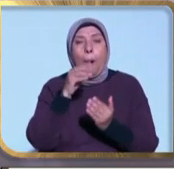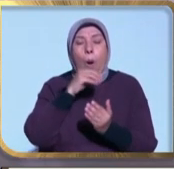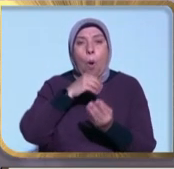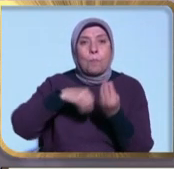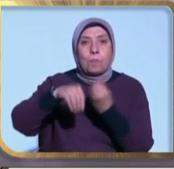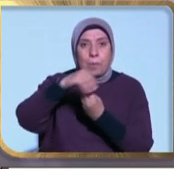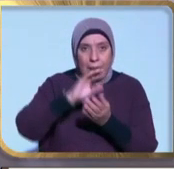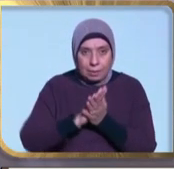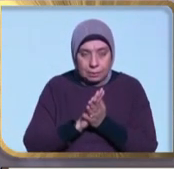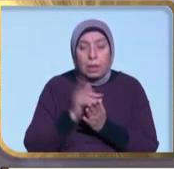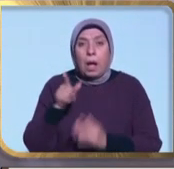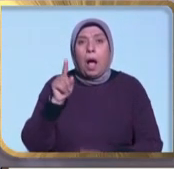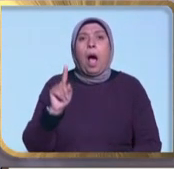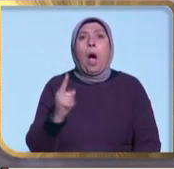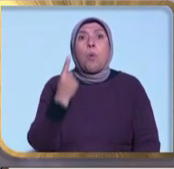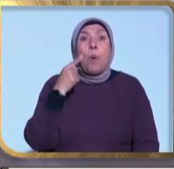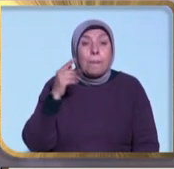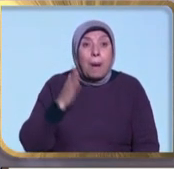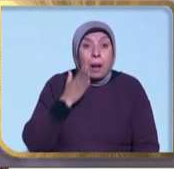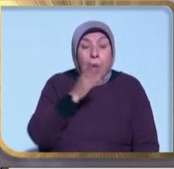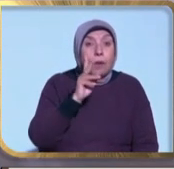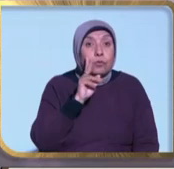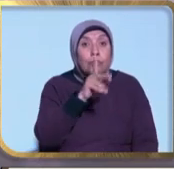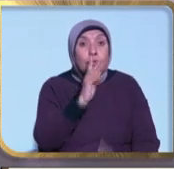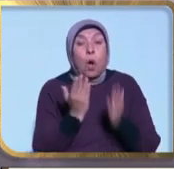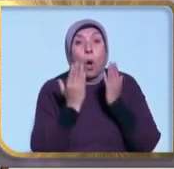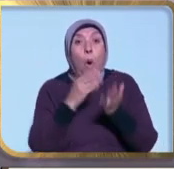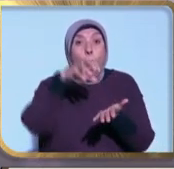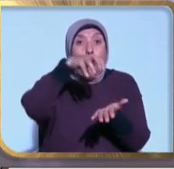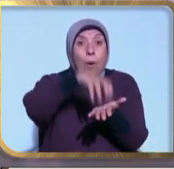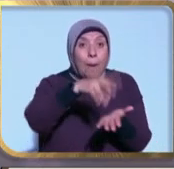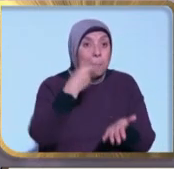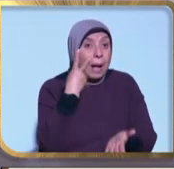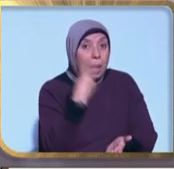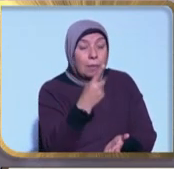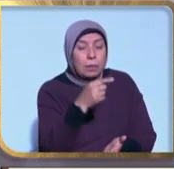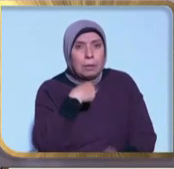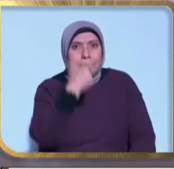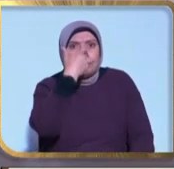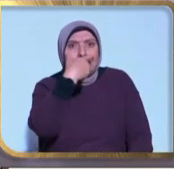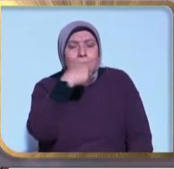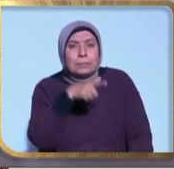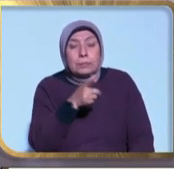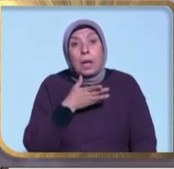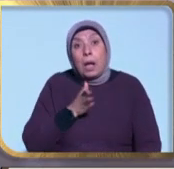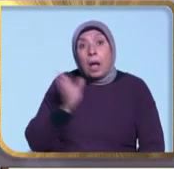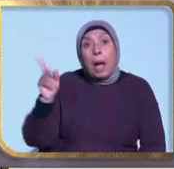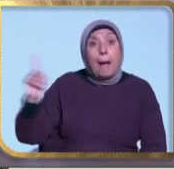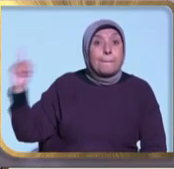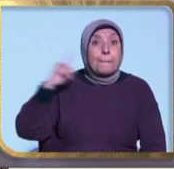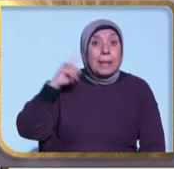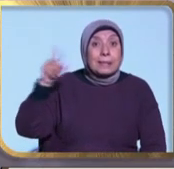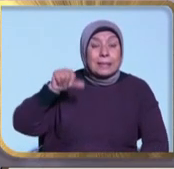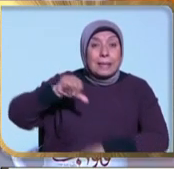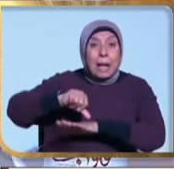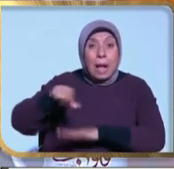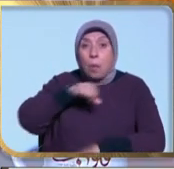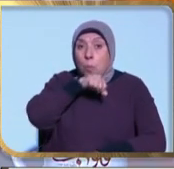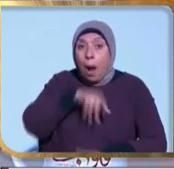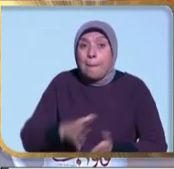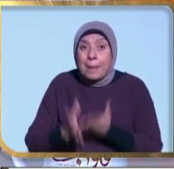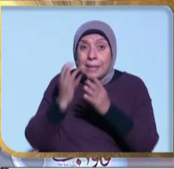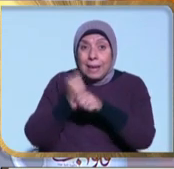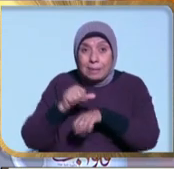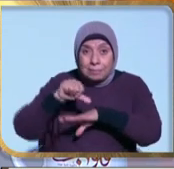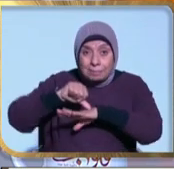هي اول ما شافت الكعبه بكت لكن لما دخلت الروضه الشريفه لم تبكي وشافت ان الناس كتير كانت بتبكي